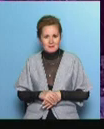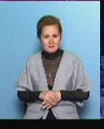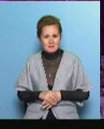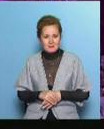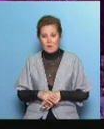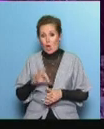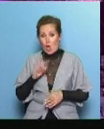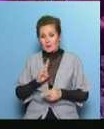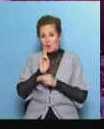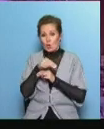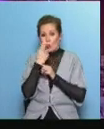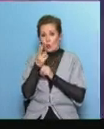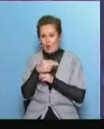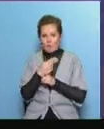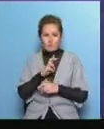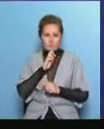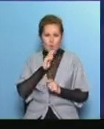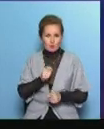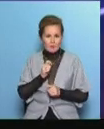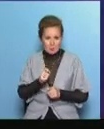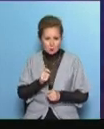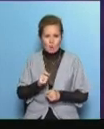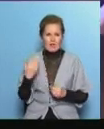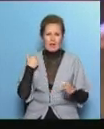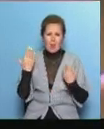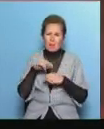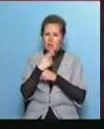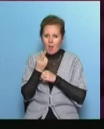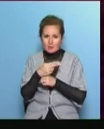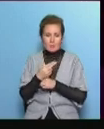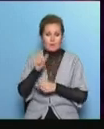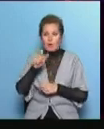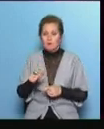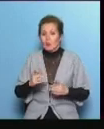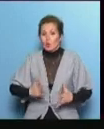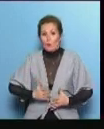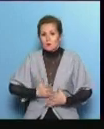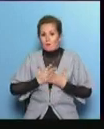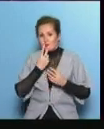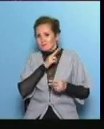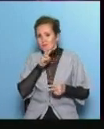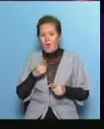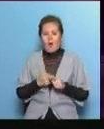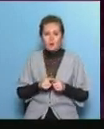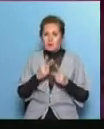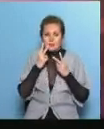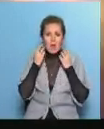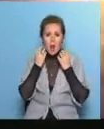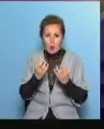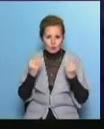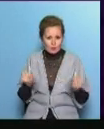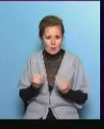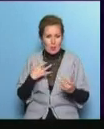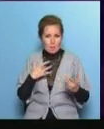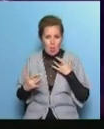Трюков бронзовых призеров Монте-Карло, гимнастов воздушного полета герои аж дух захватывает. Это один из самых зрелищных номеров. 8